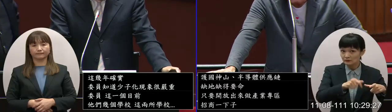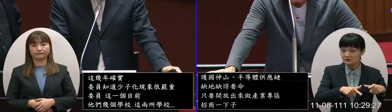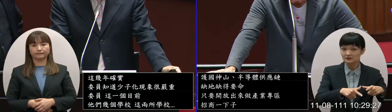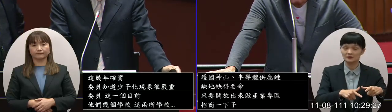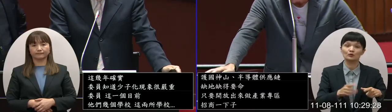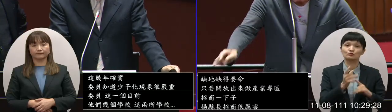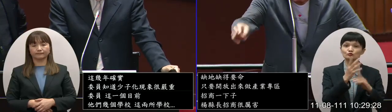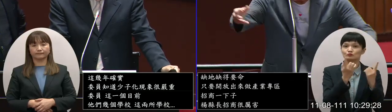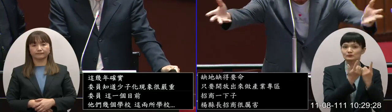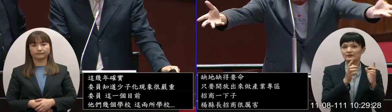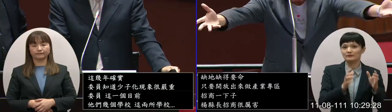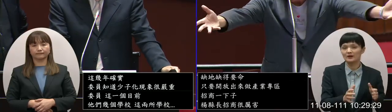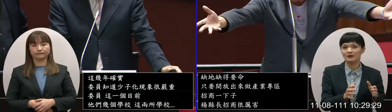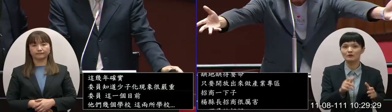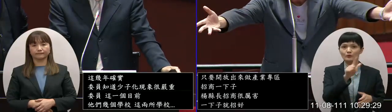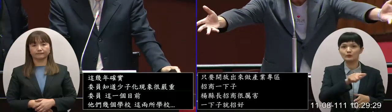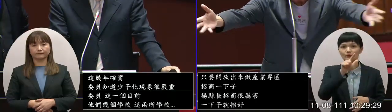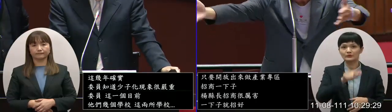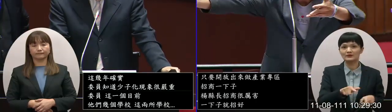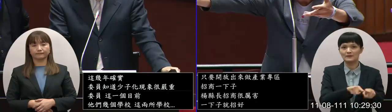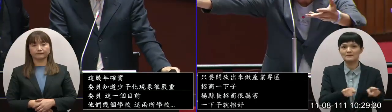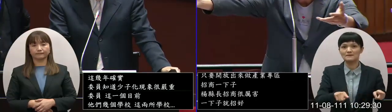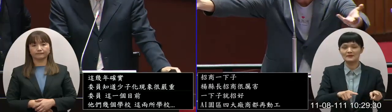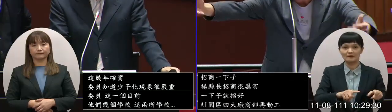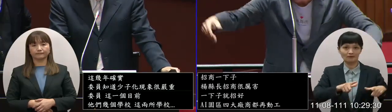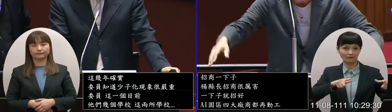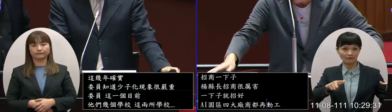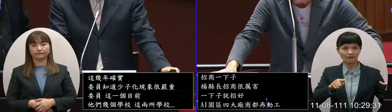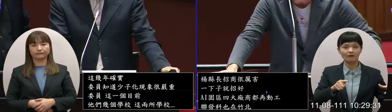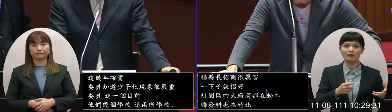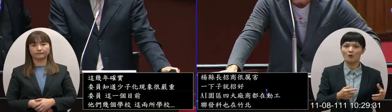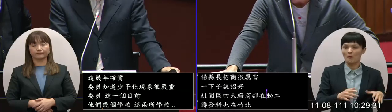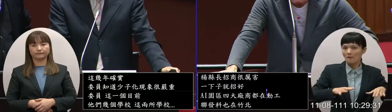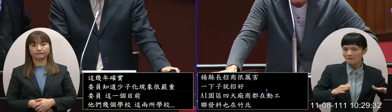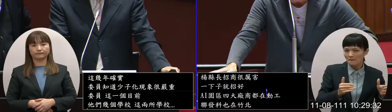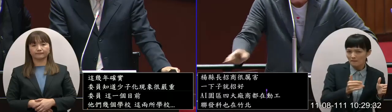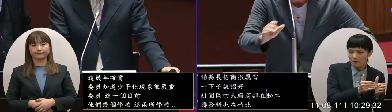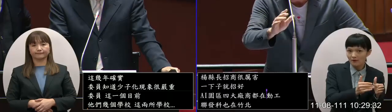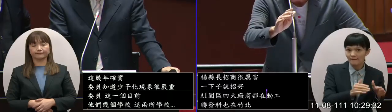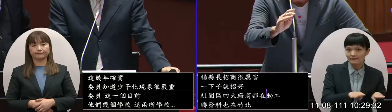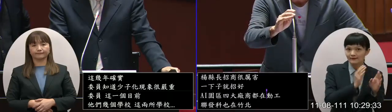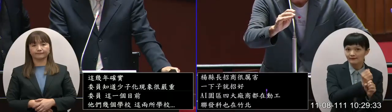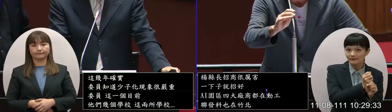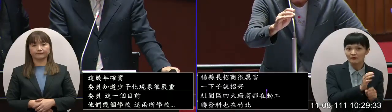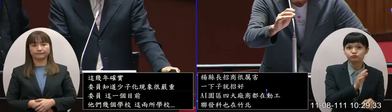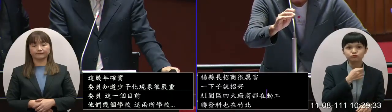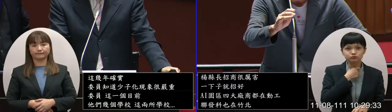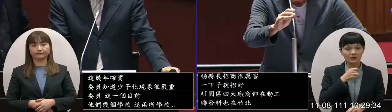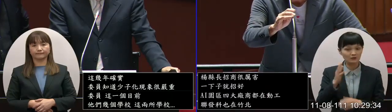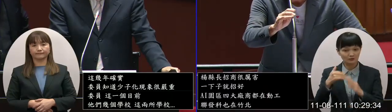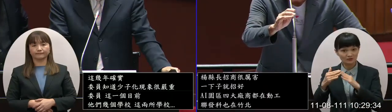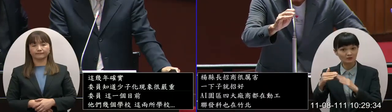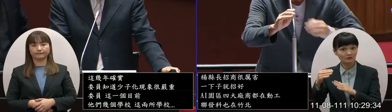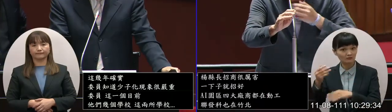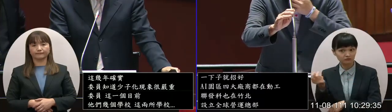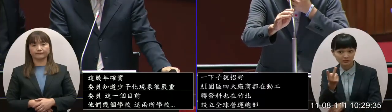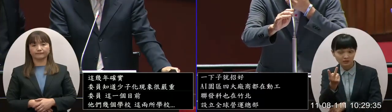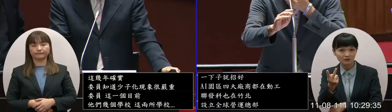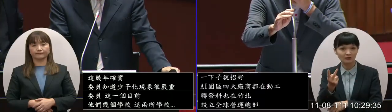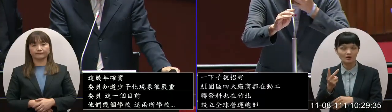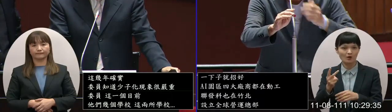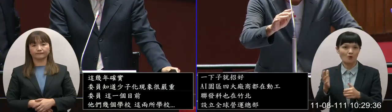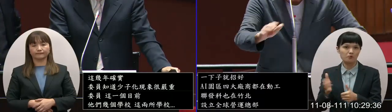工。啊，两个学校占了我们50-60公顷的精华用地，都市计划区内